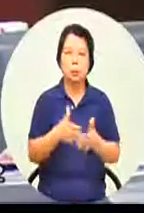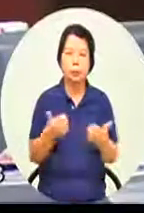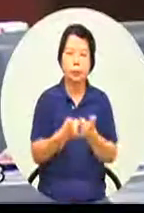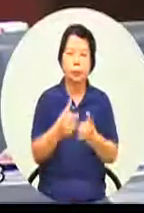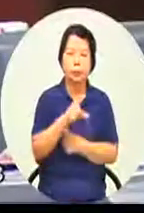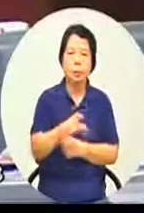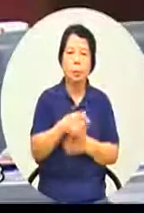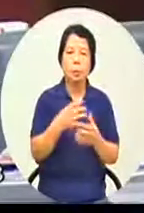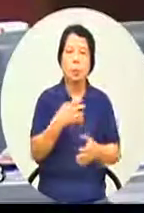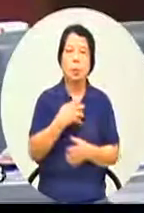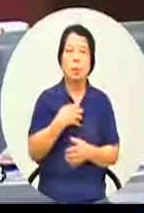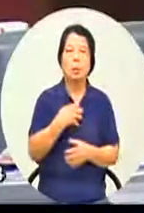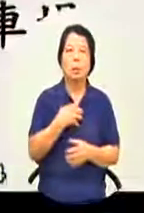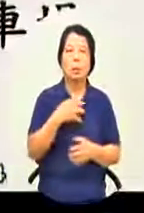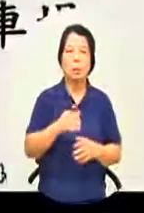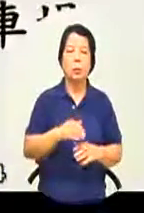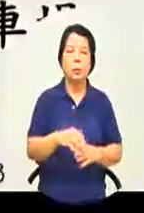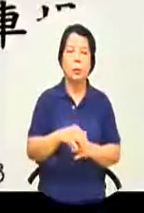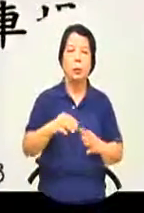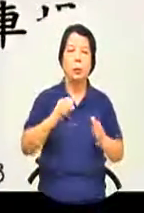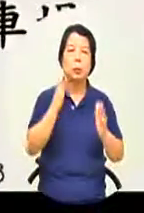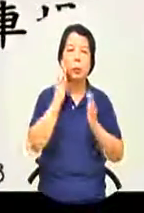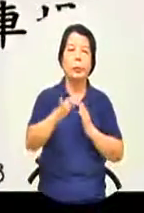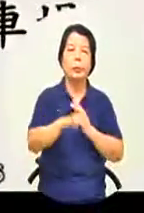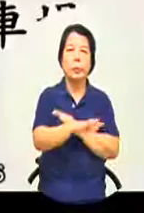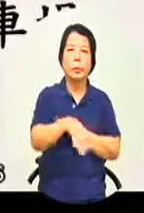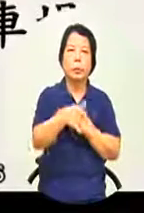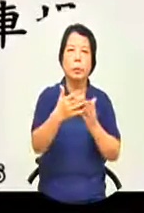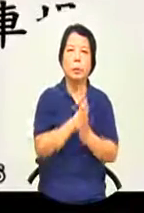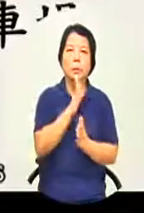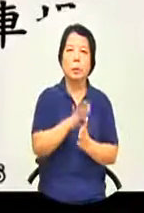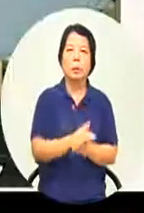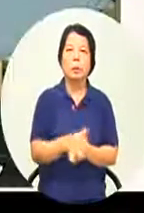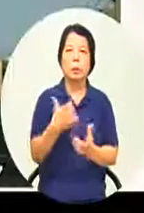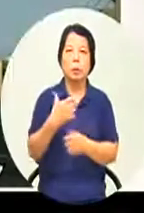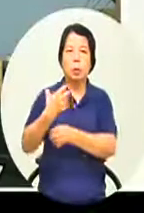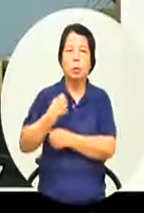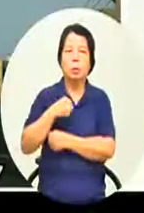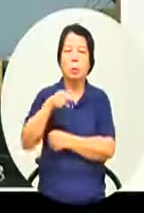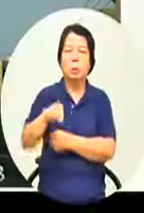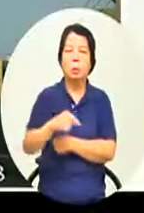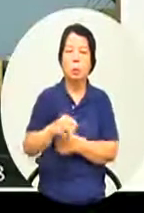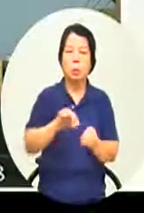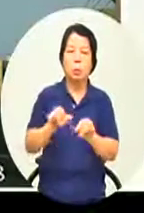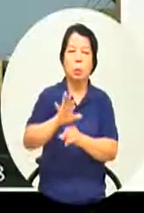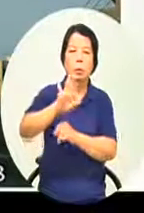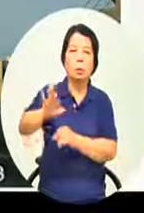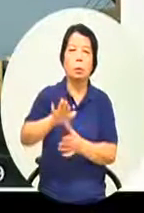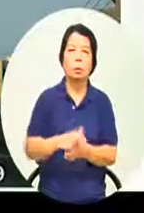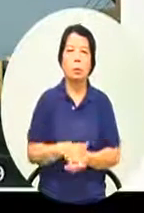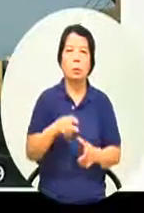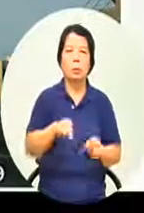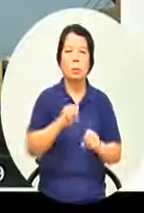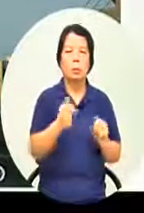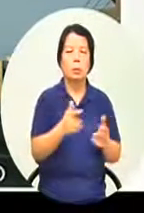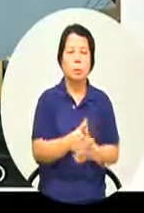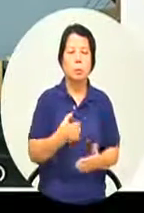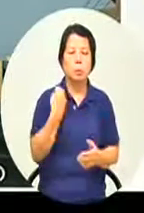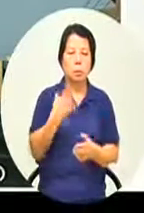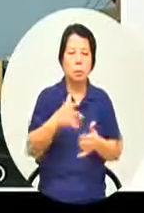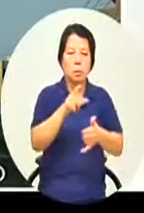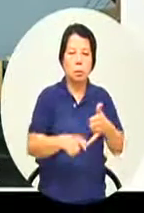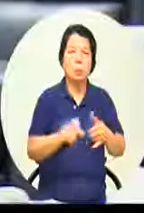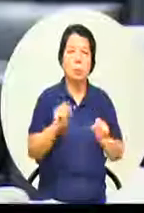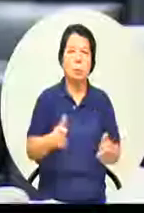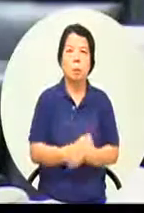哈罗市场旁啊有一个军方土地是军备局的土地哈，我们一直以来，我想这个已经不是新案子，大概